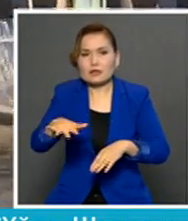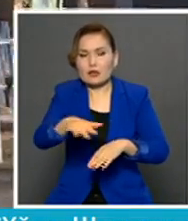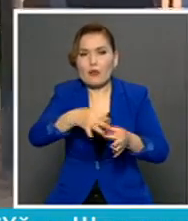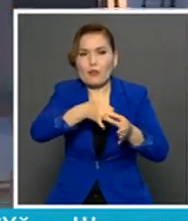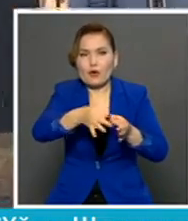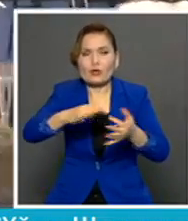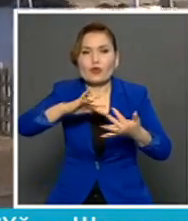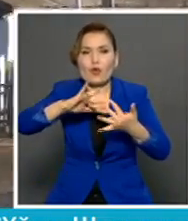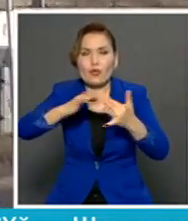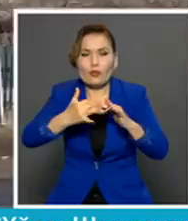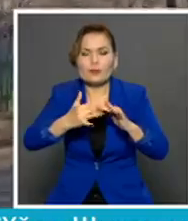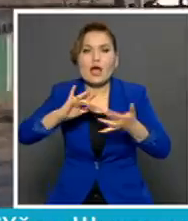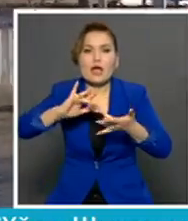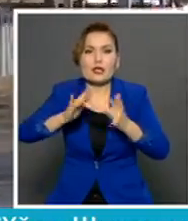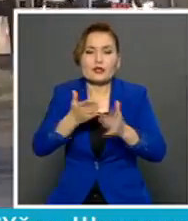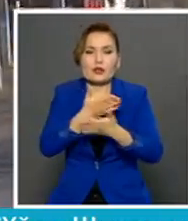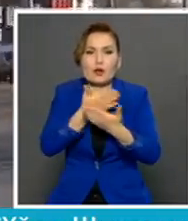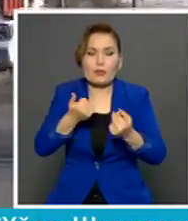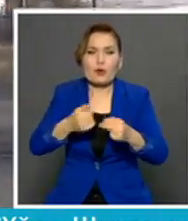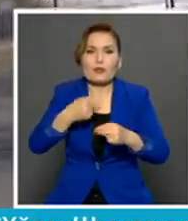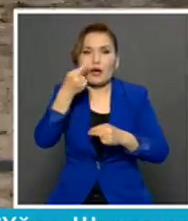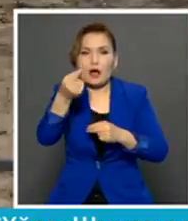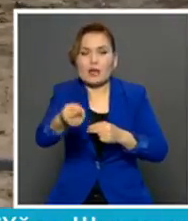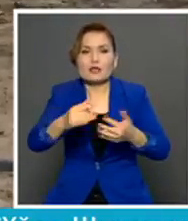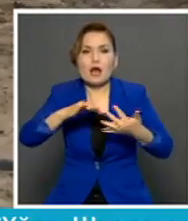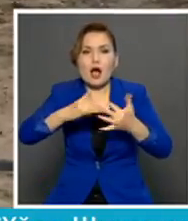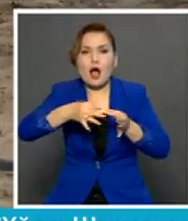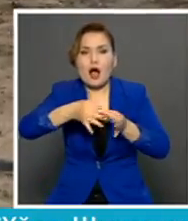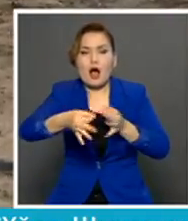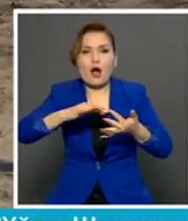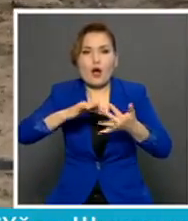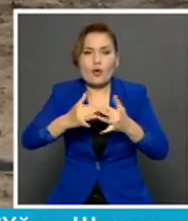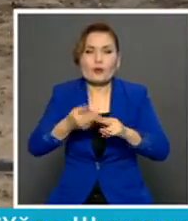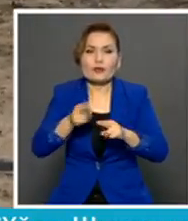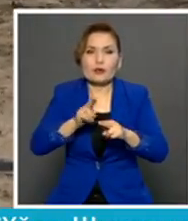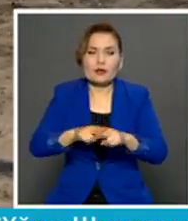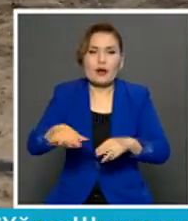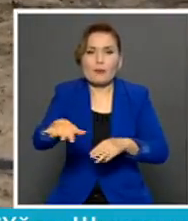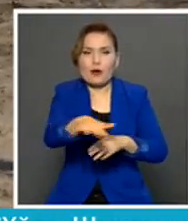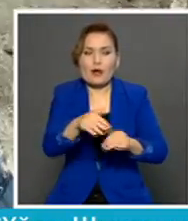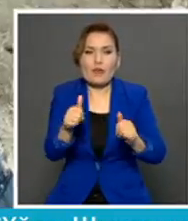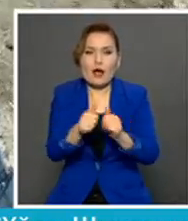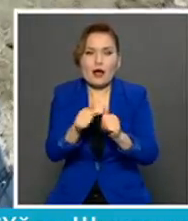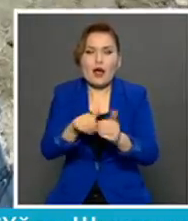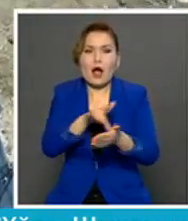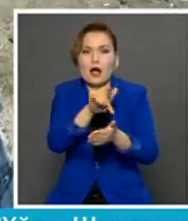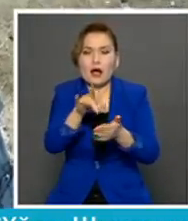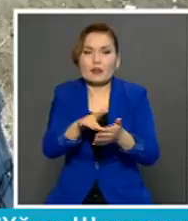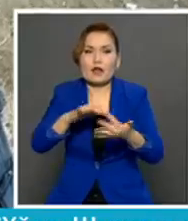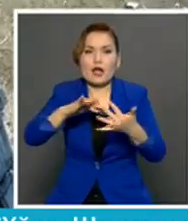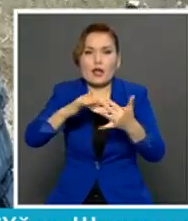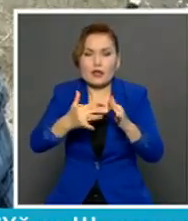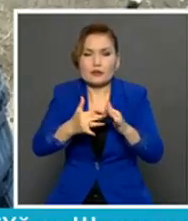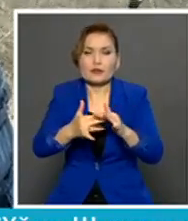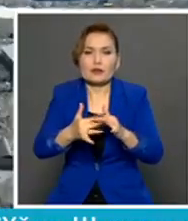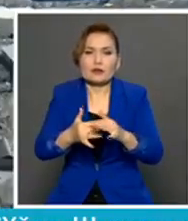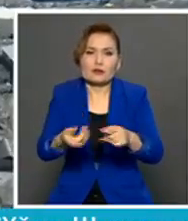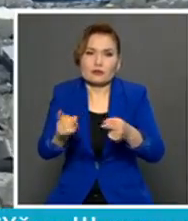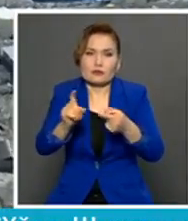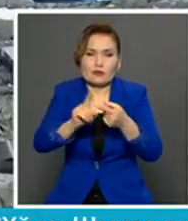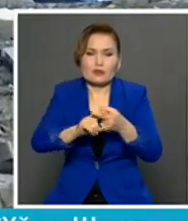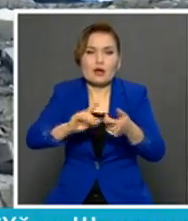мекенге ортақ. Шалғайда жатқан ауылдарды айтпағанда, қаланың іргесіндегі елді мекендер ғаламтордың игілігін көре алмай